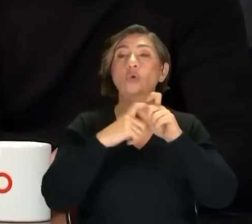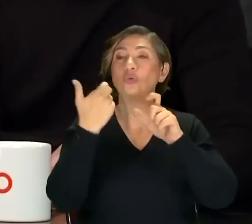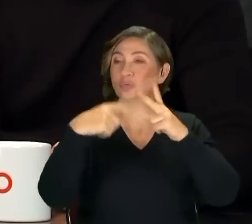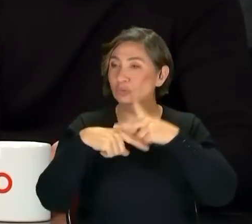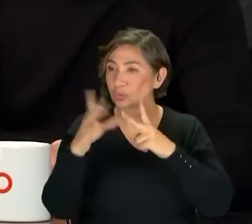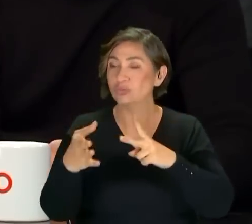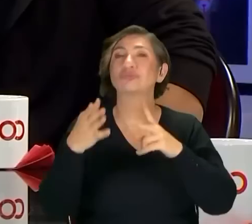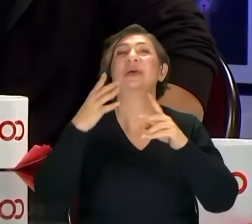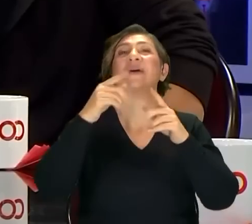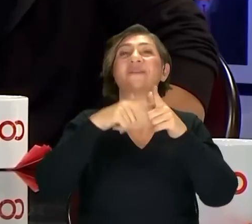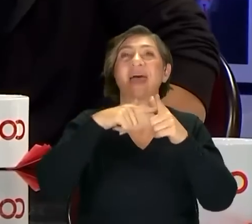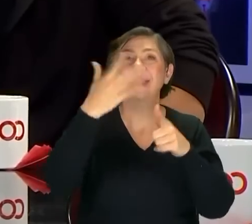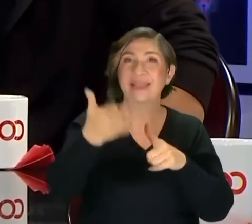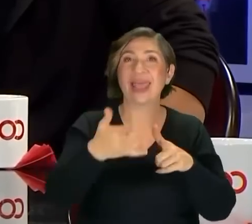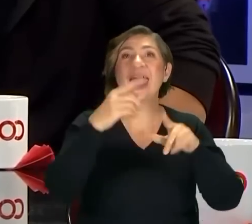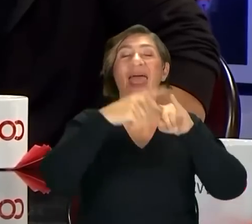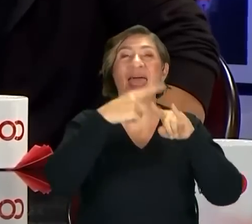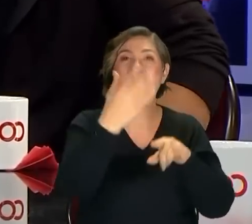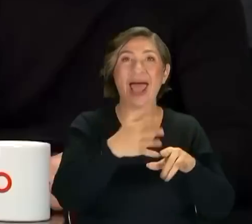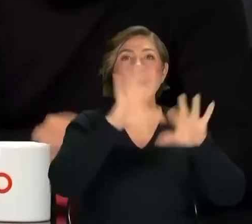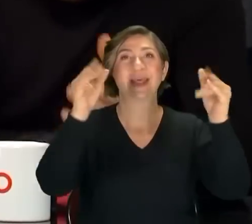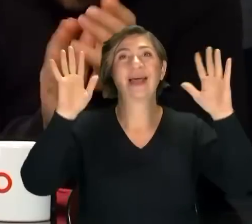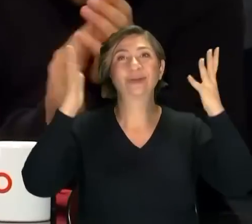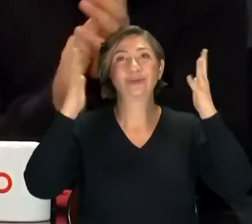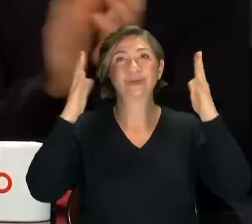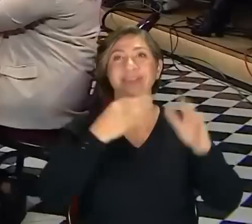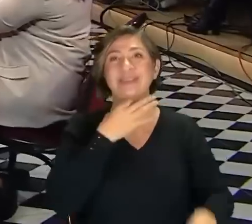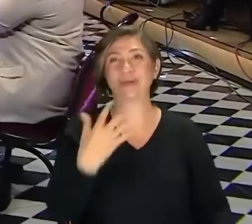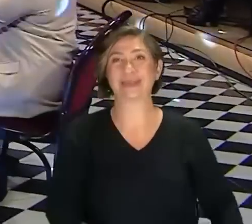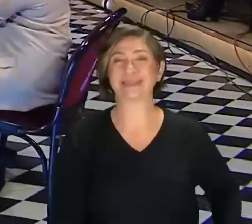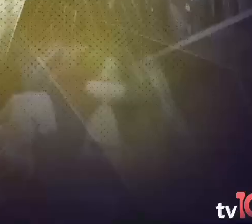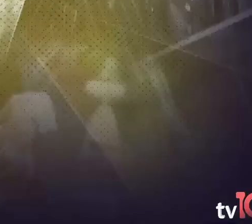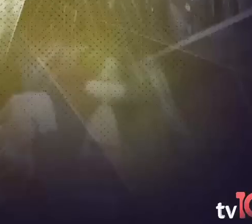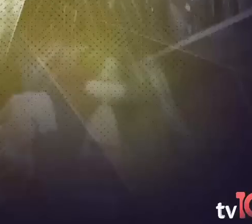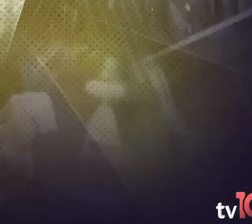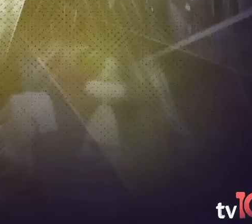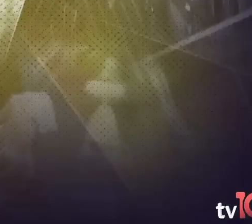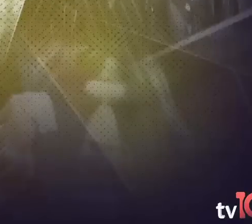Uğur, Ceren Taşçı, Ferdi Sancar, Hera alkışlıyoruz. Teşekkür ederiz geldiniz.